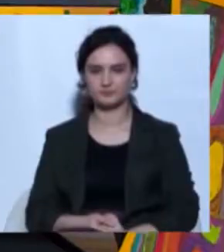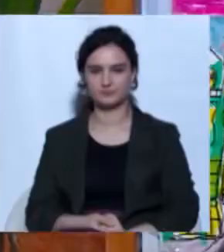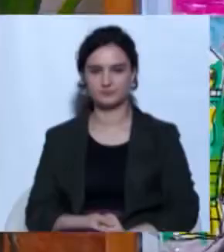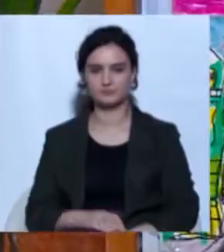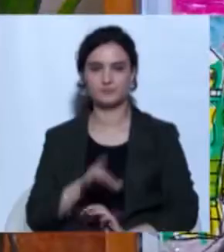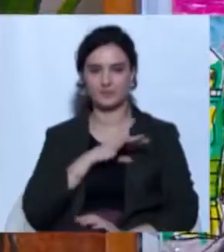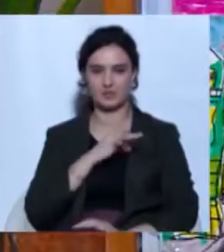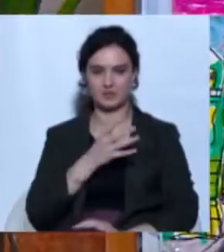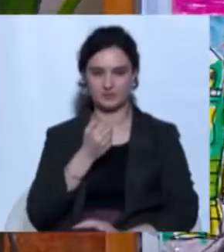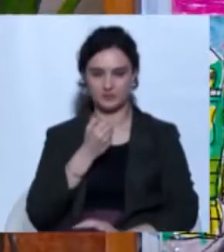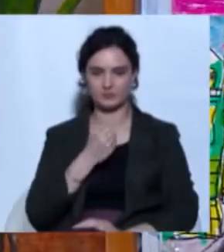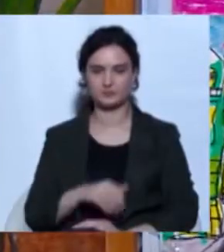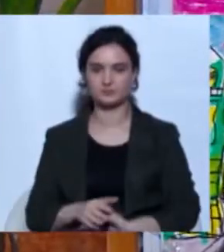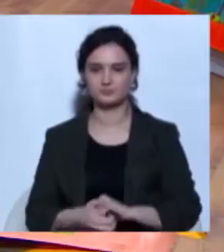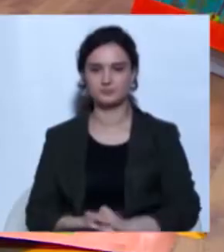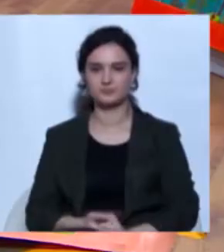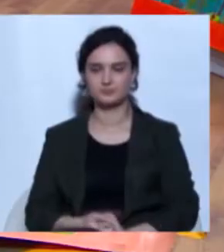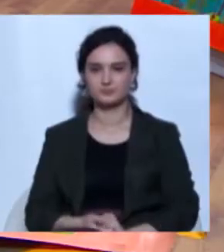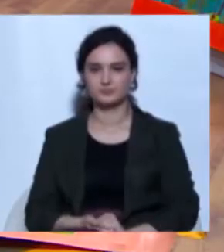Ავიღოთ თეთრი.